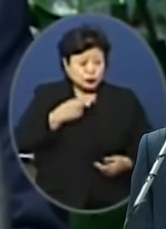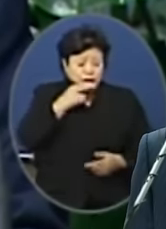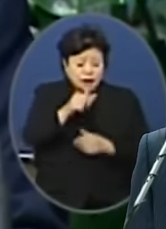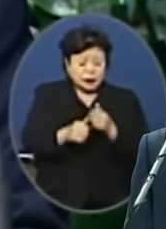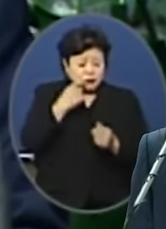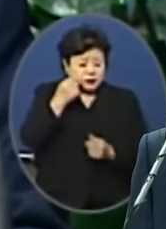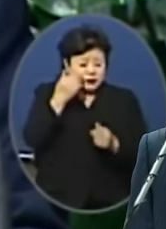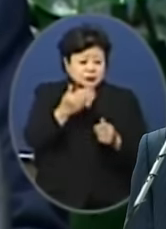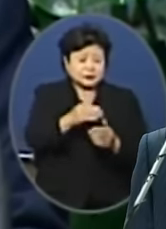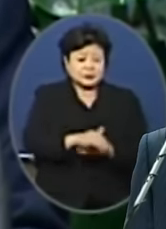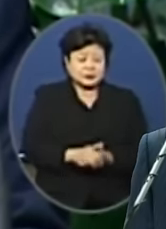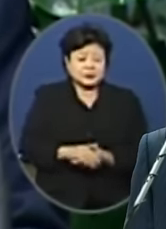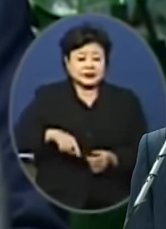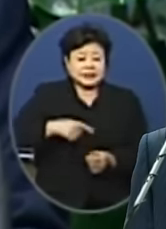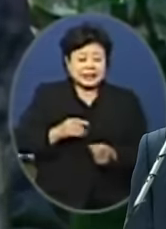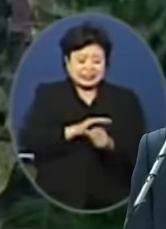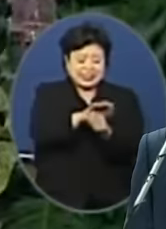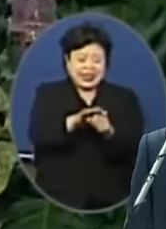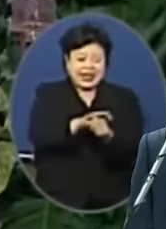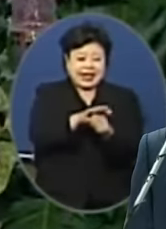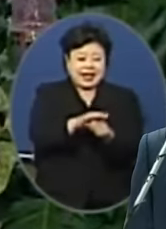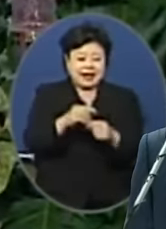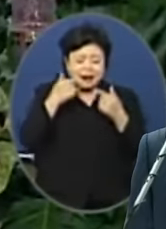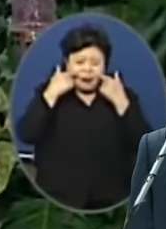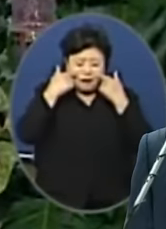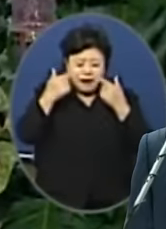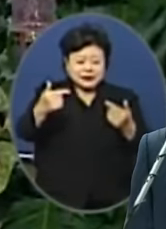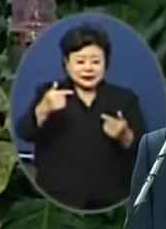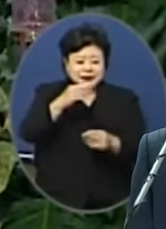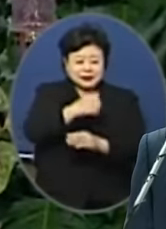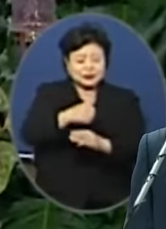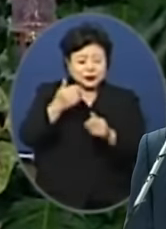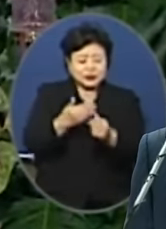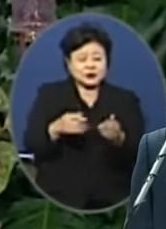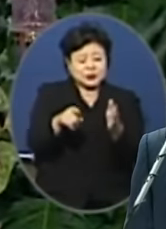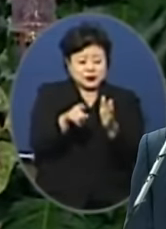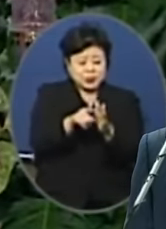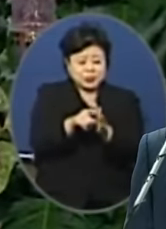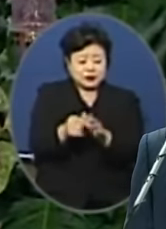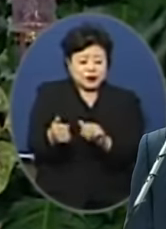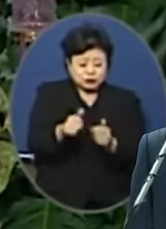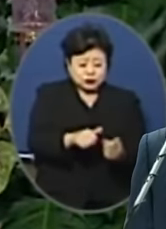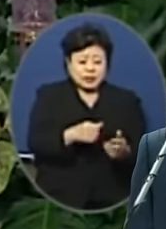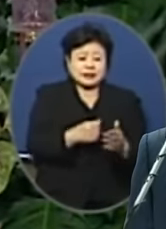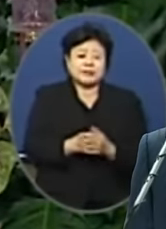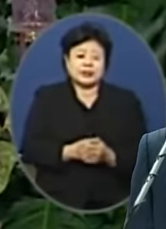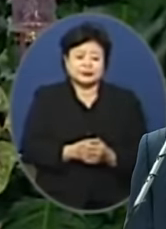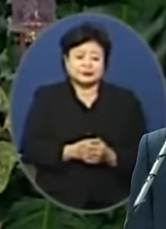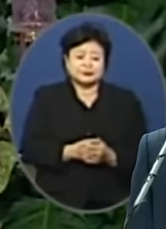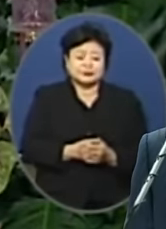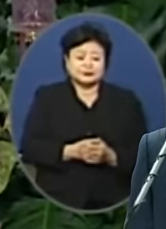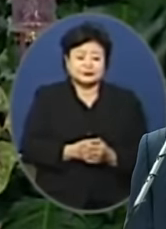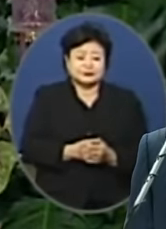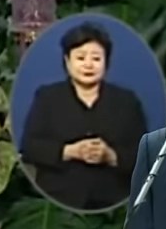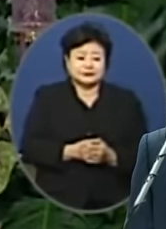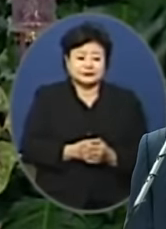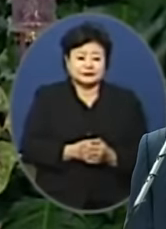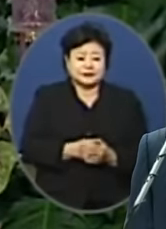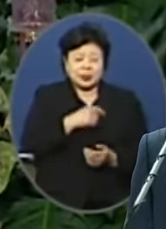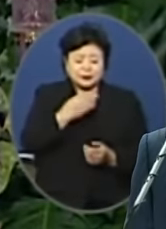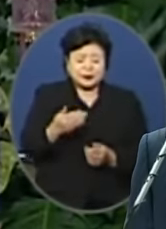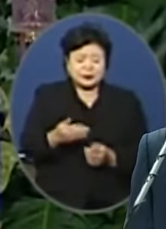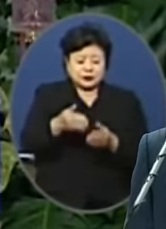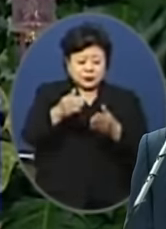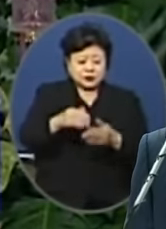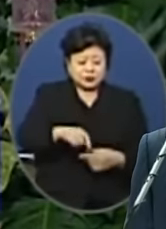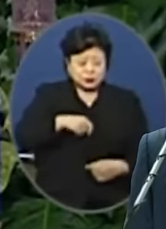하나님 아버지께서 자기의 사랑을 확증한 것은 그리스도께서 우리를 위하여 죽으심으로 했다는 것입니다. 우리가 그의 피로